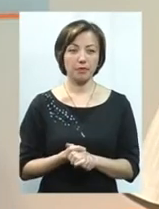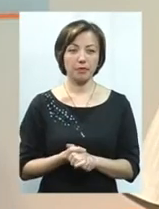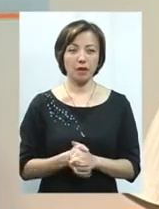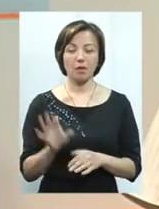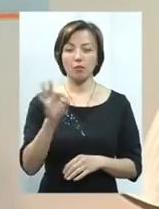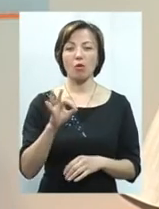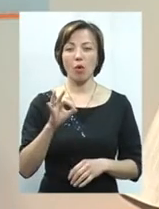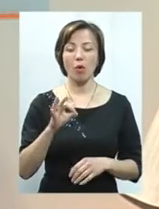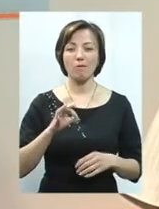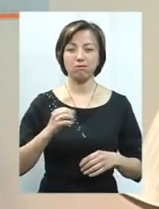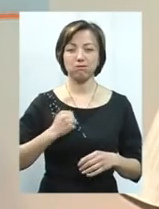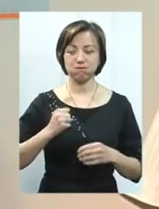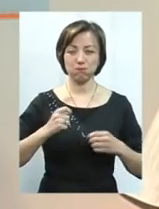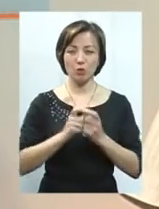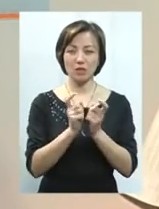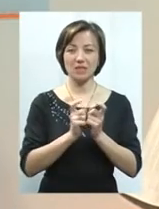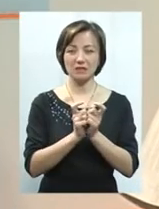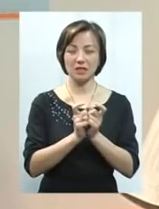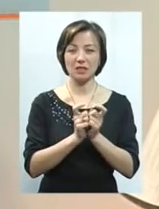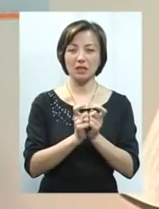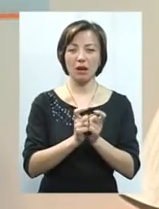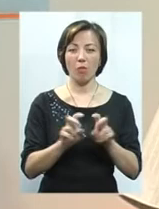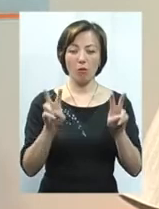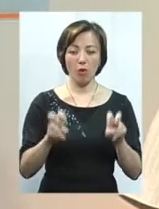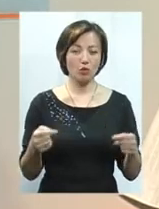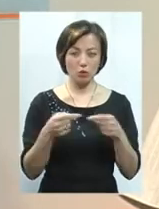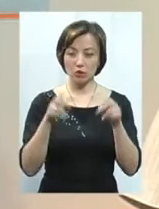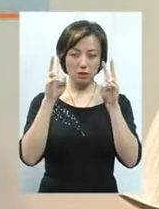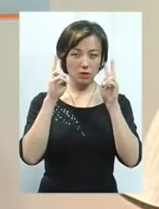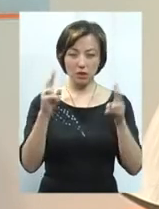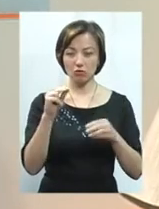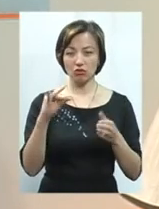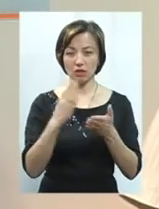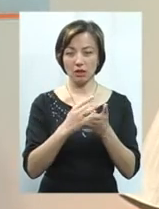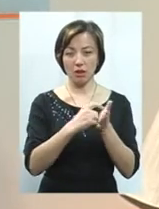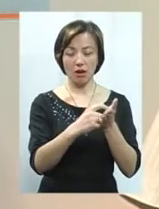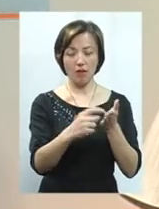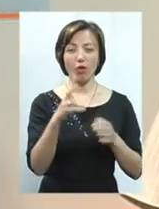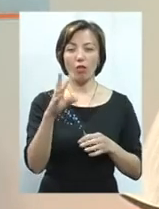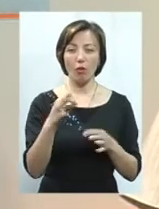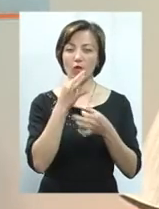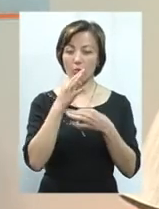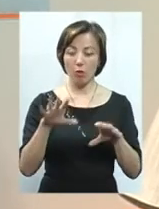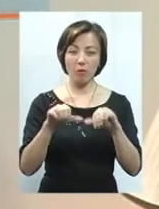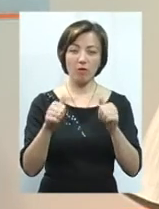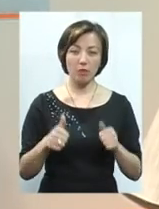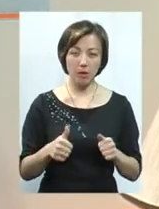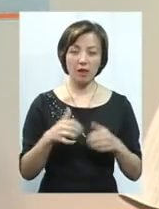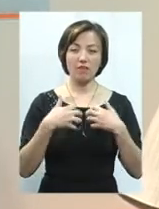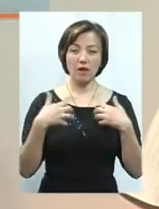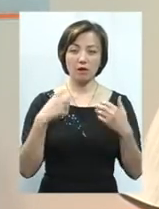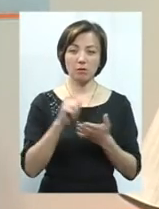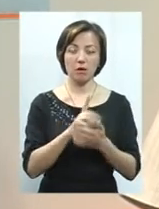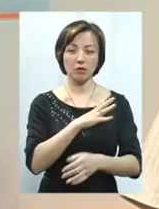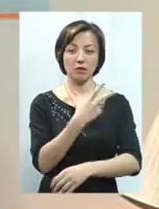Щодо бійцівських порід, точно вам сказати не можу, чи там є якась графа, але в будь-якому варіанті тварина має бути